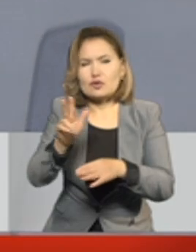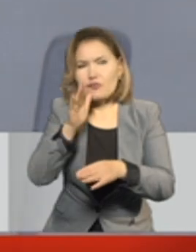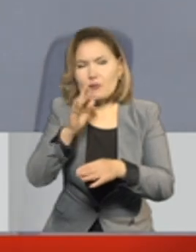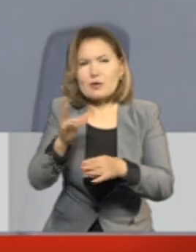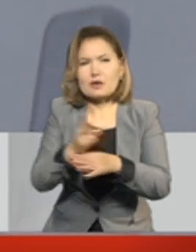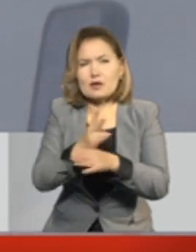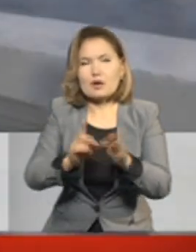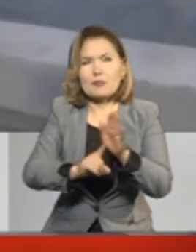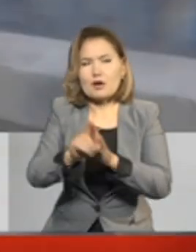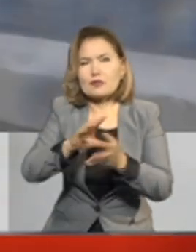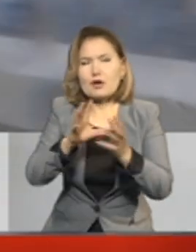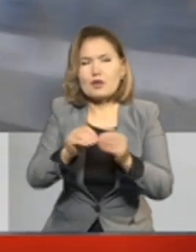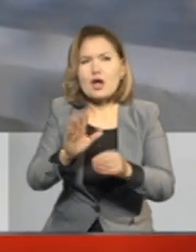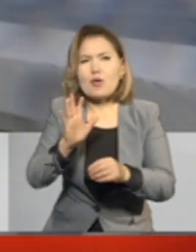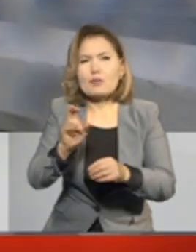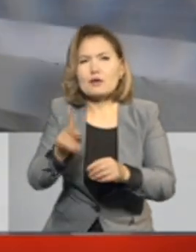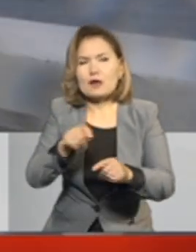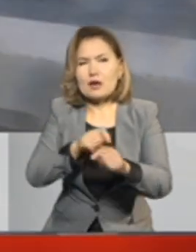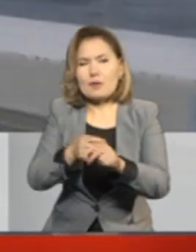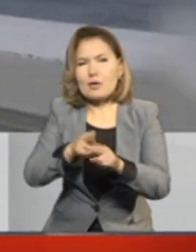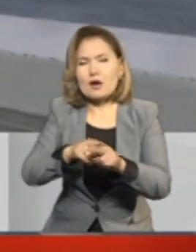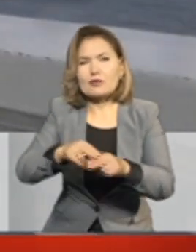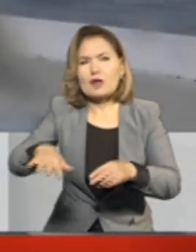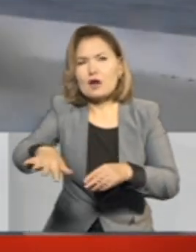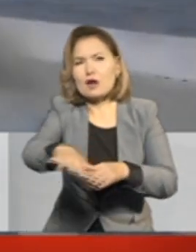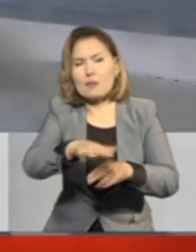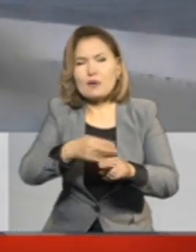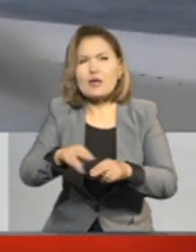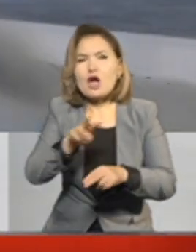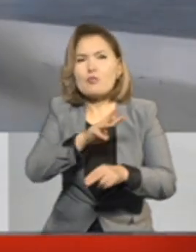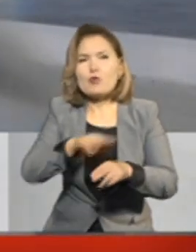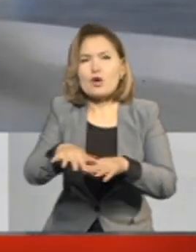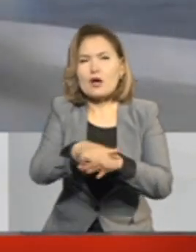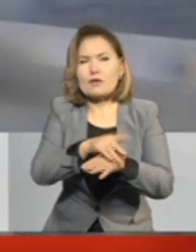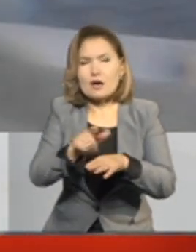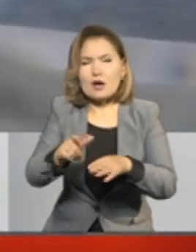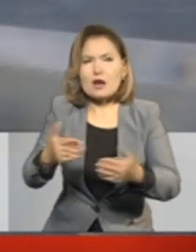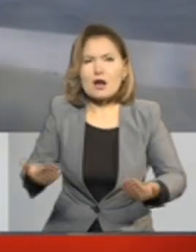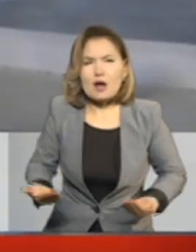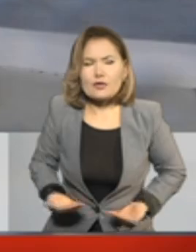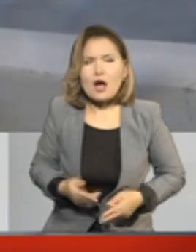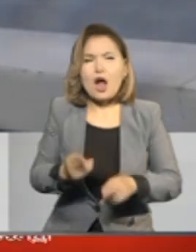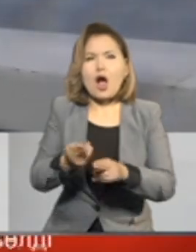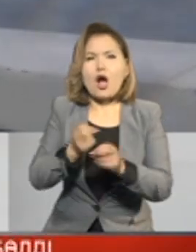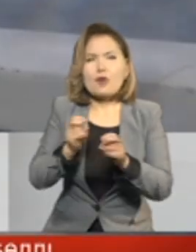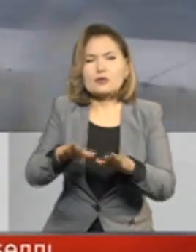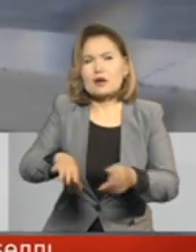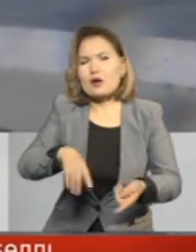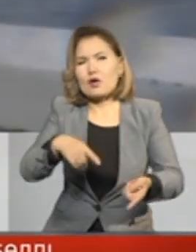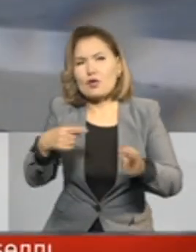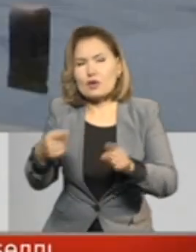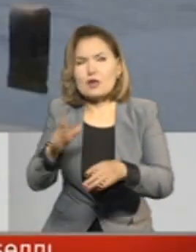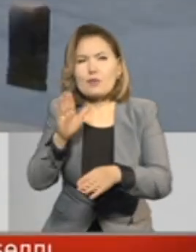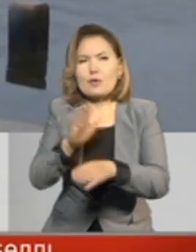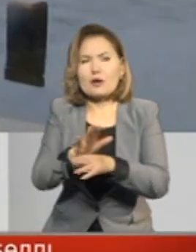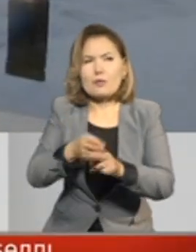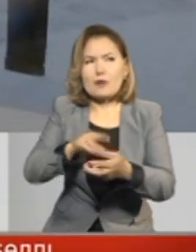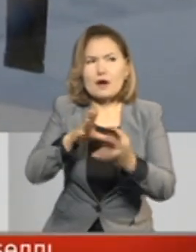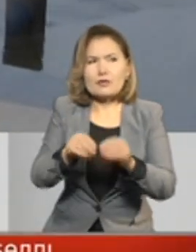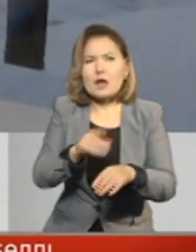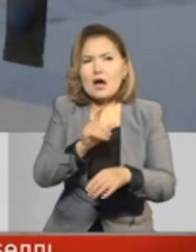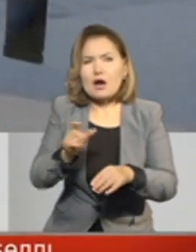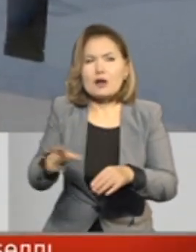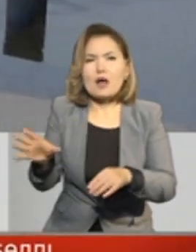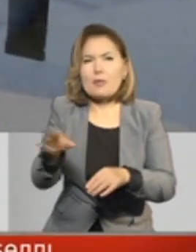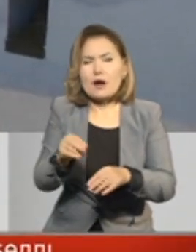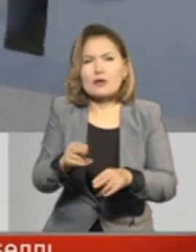Жалпы 500 шақырымға жоқ созылып жатқан жағалау бойында тұратын миллиондаған адамға қауіпсіз жерге көшу туралы бұйрық берілген. Бірақ тұрғындардың